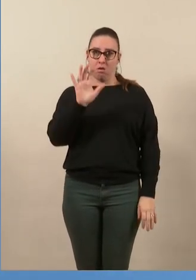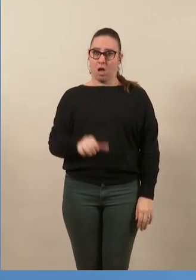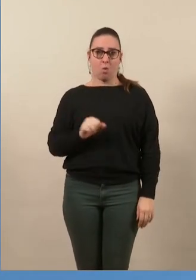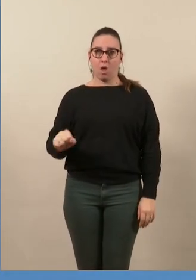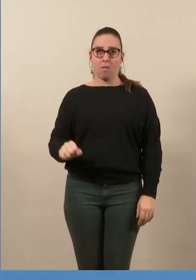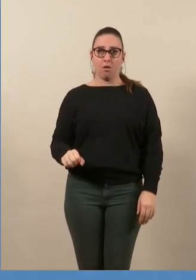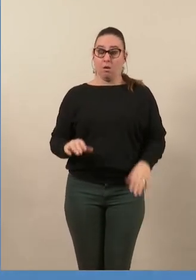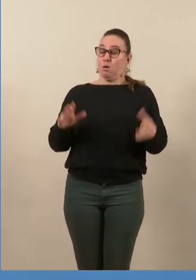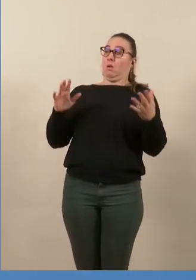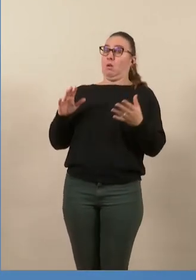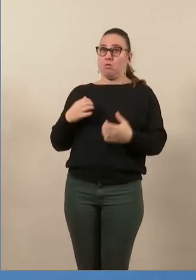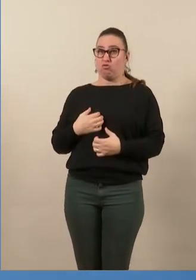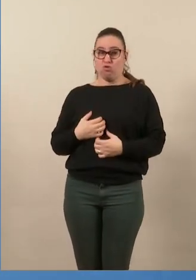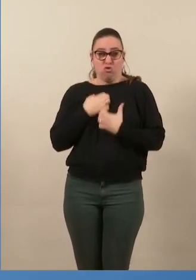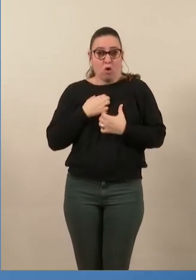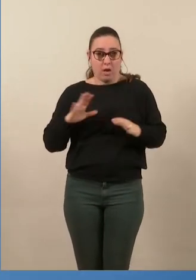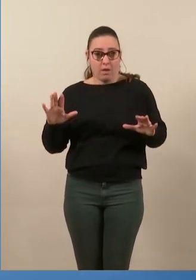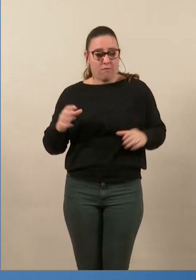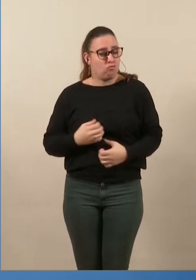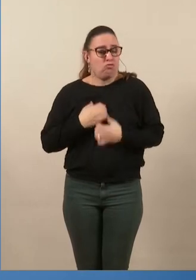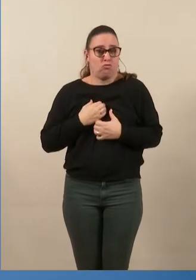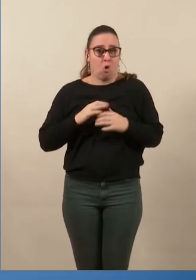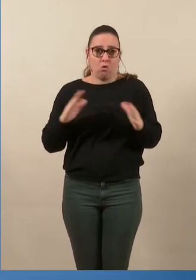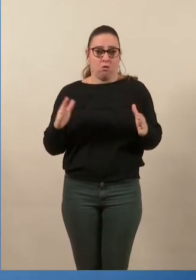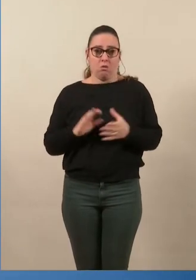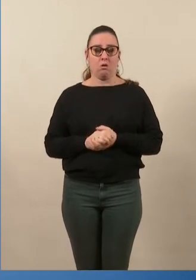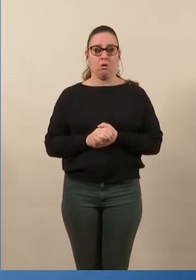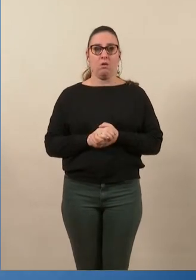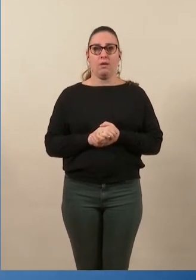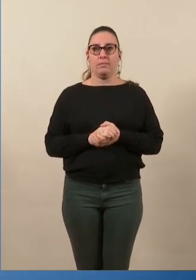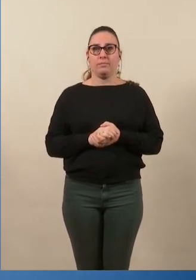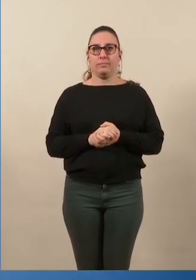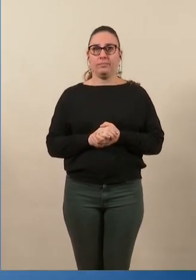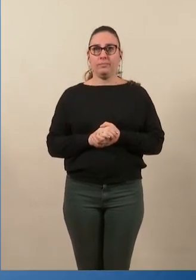quoi moi ça m'atterre franchement je suis atteré de ce genre de